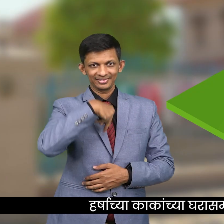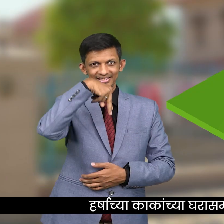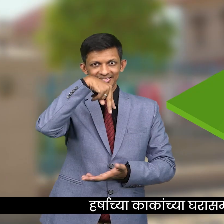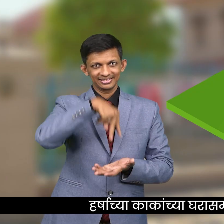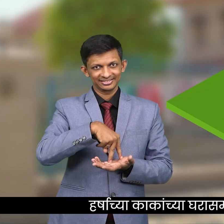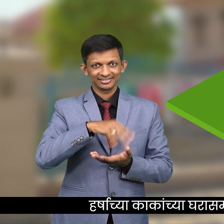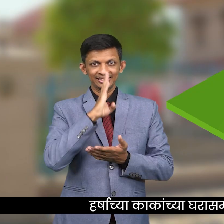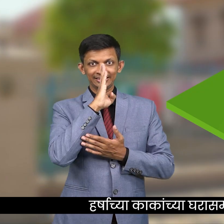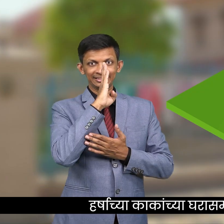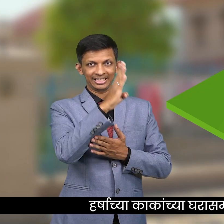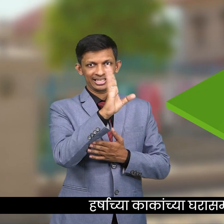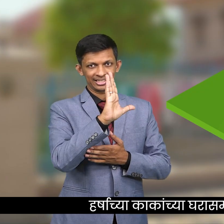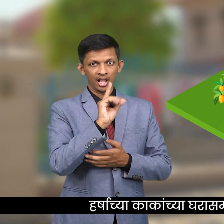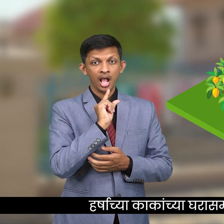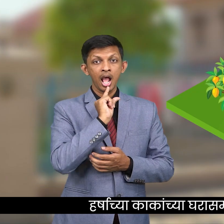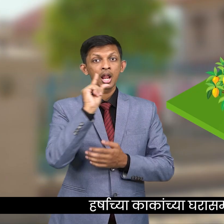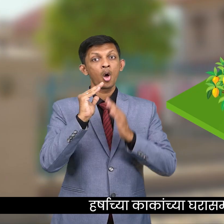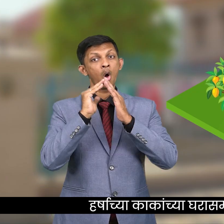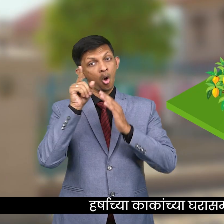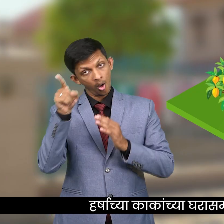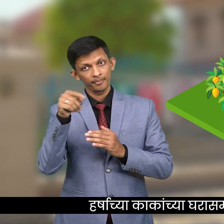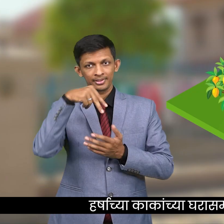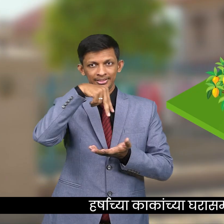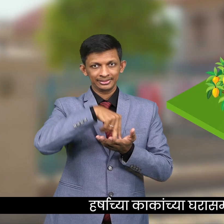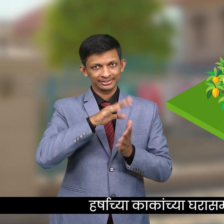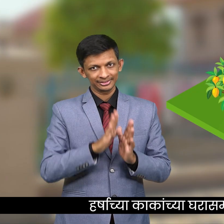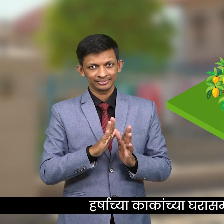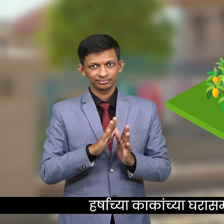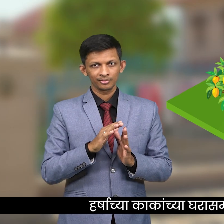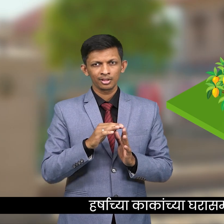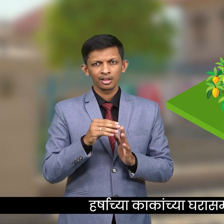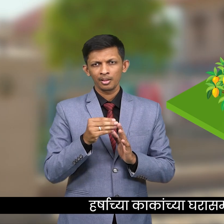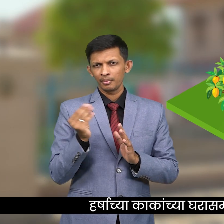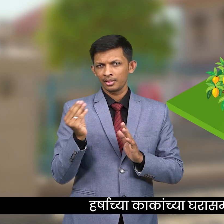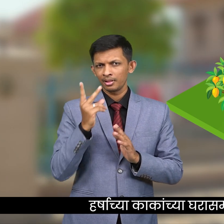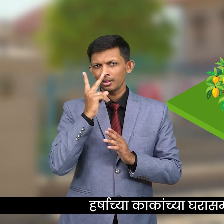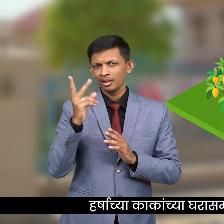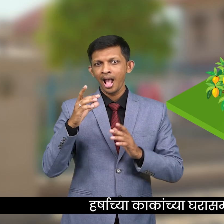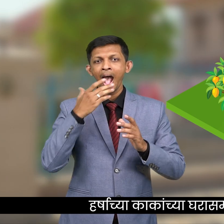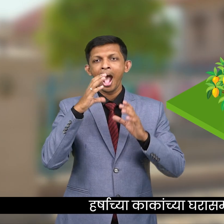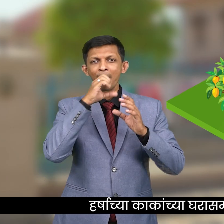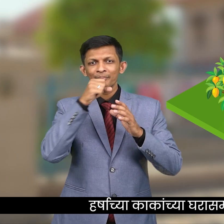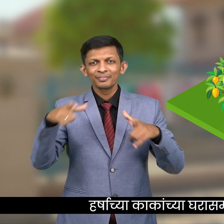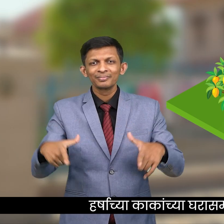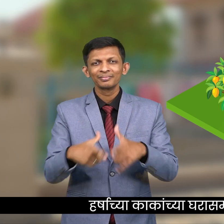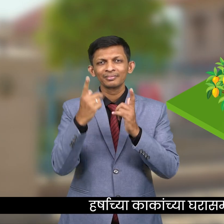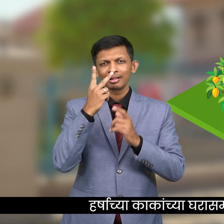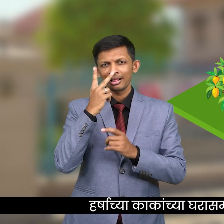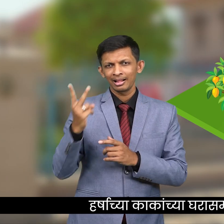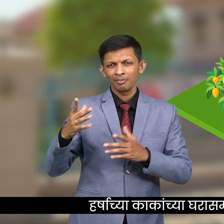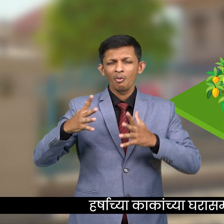हर्षच्या काकांच्या घरासमोर एक मोठे आंब्याचे झाड आहे।